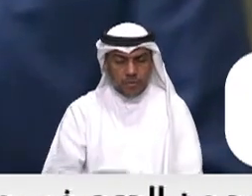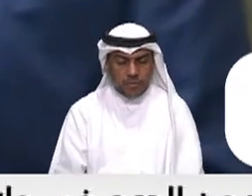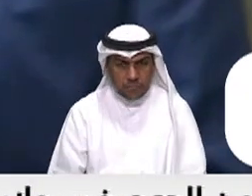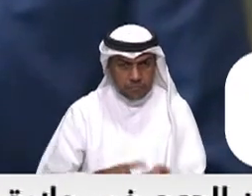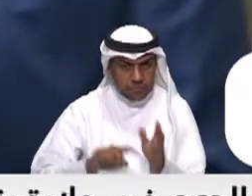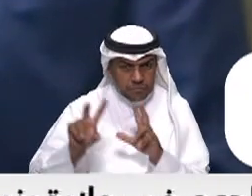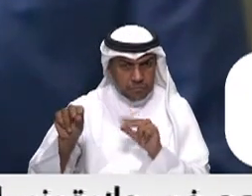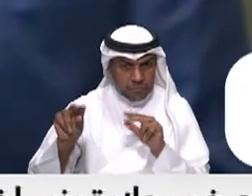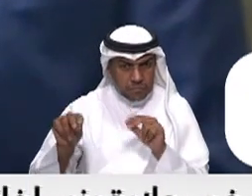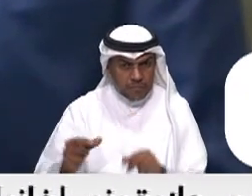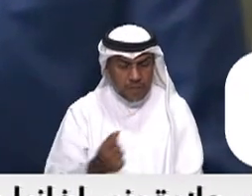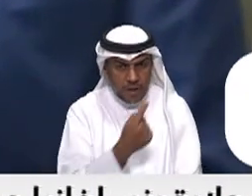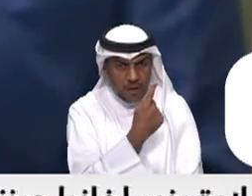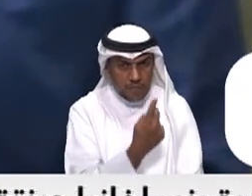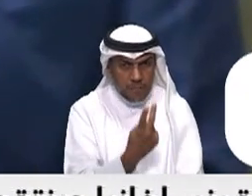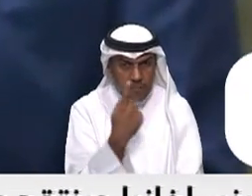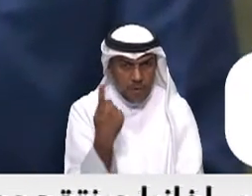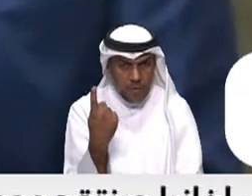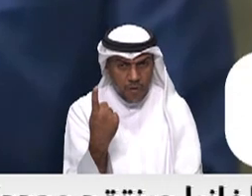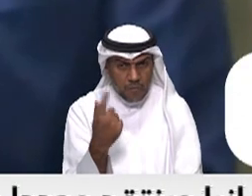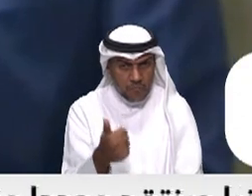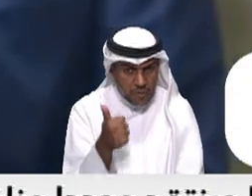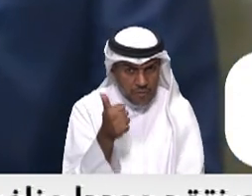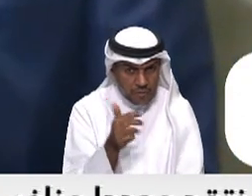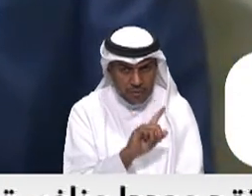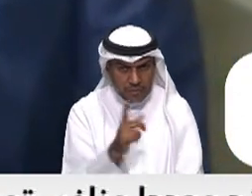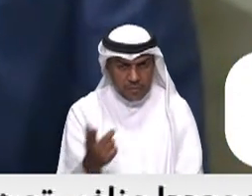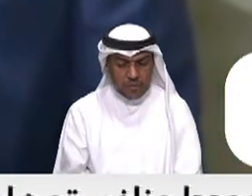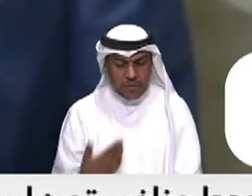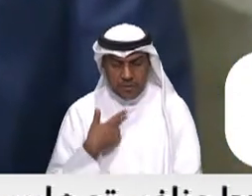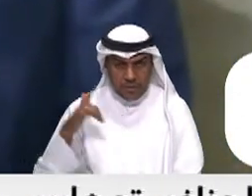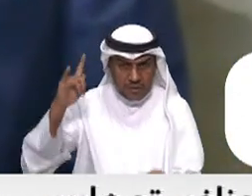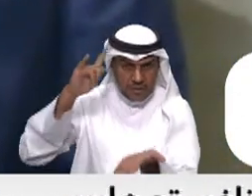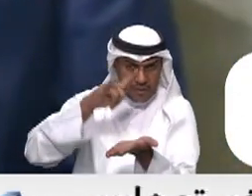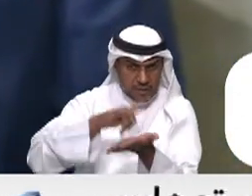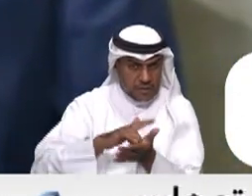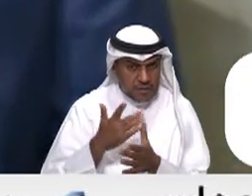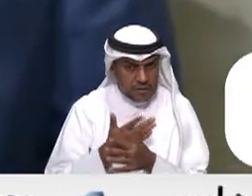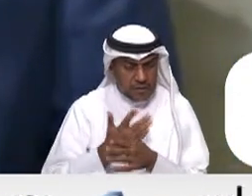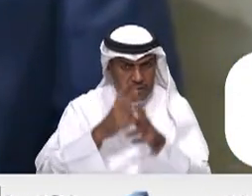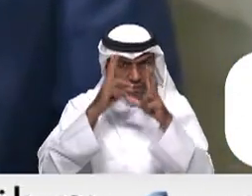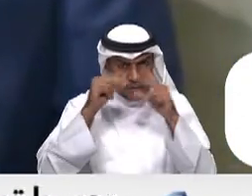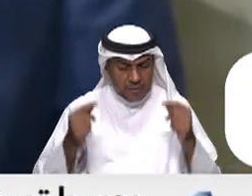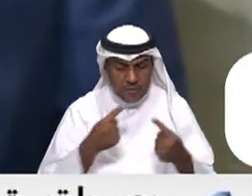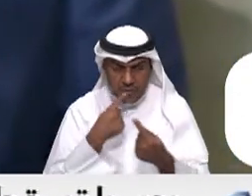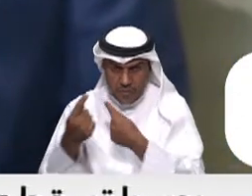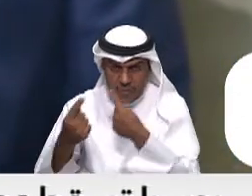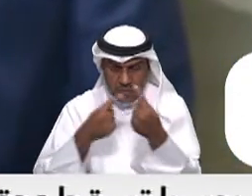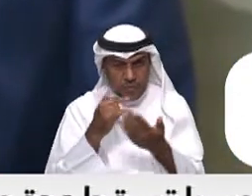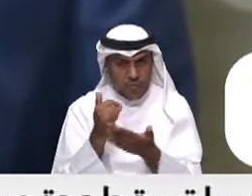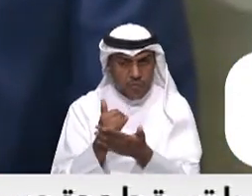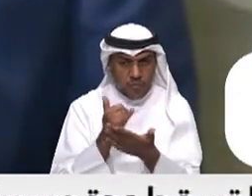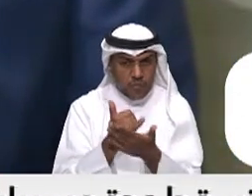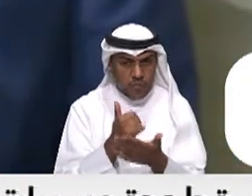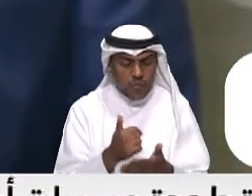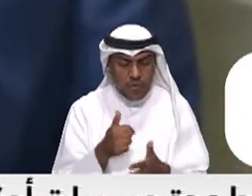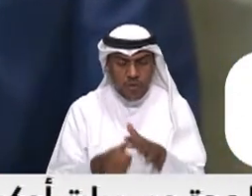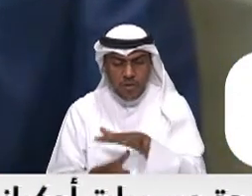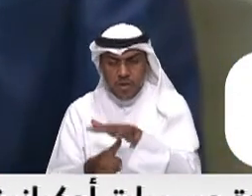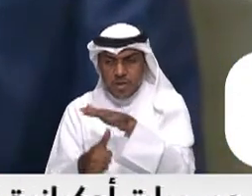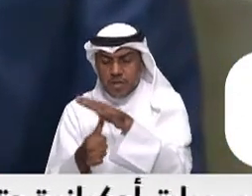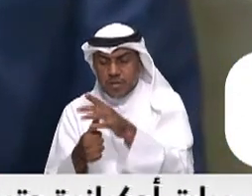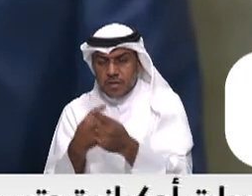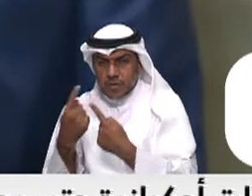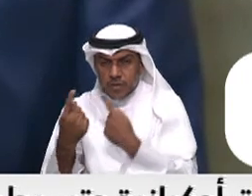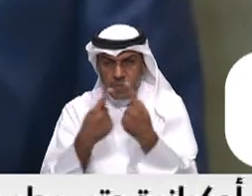1701 ليس كافيا، ولذلك أنا هنا في بيروت اليوم لإجراء مناقشات مع اللبنانيين وقادة سياسيين آخرين، وبصراحة مع